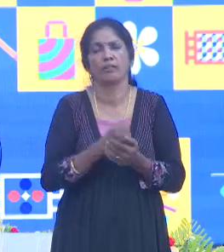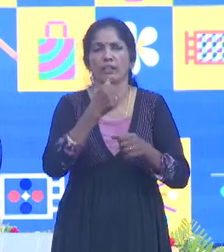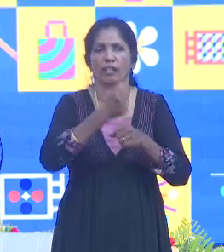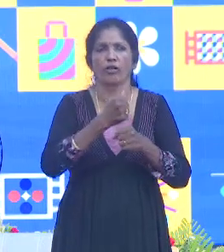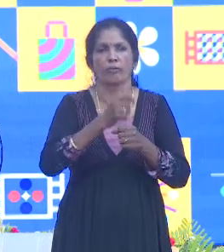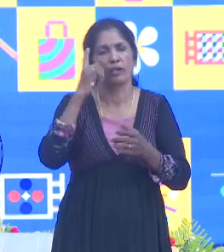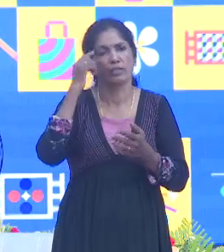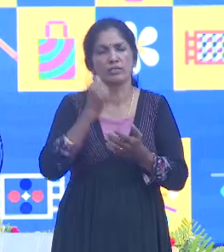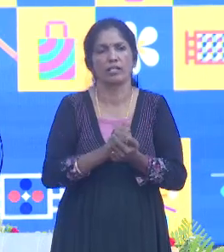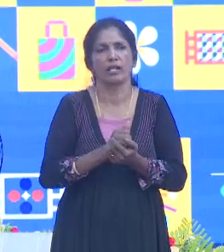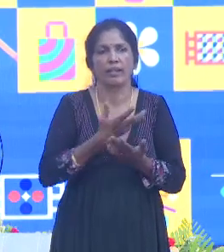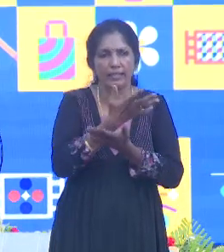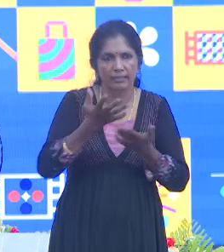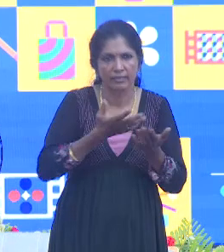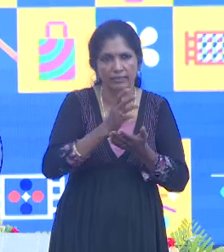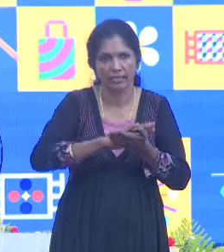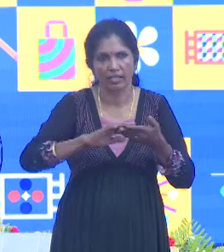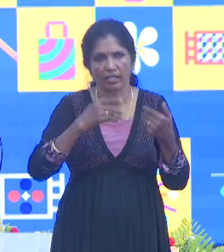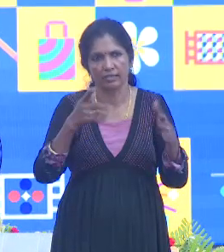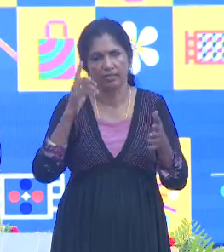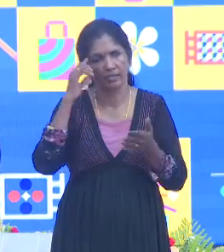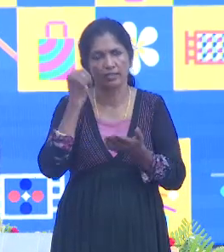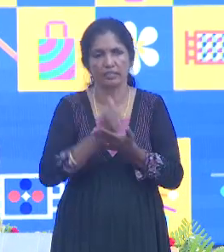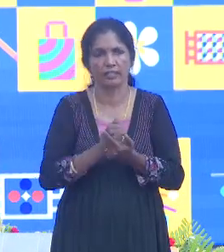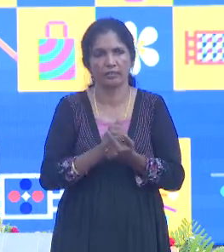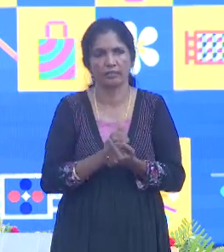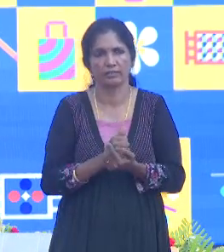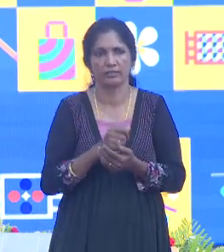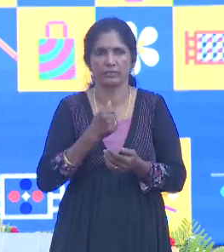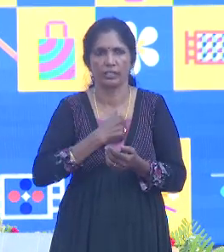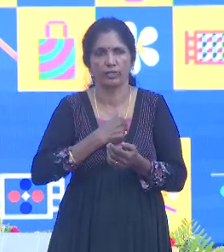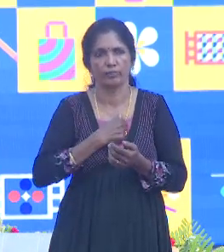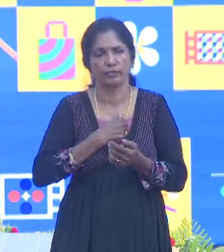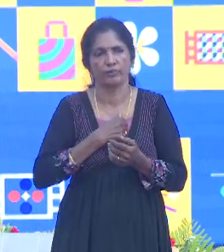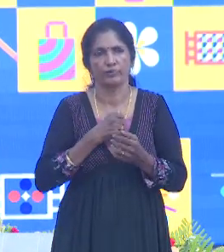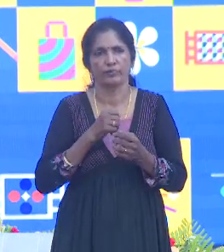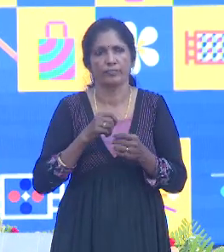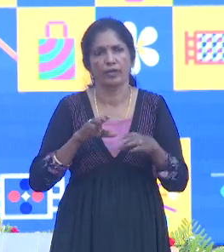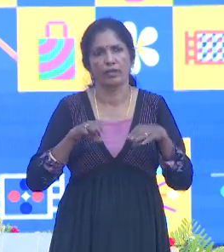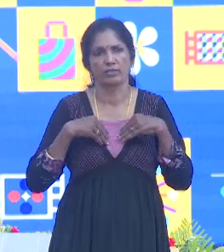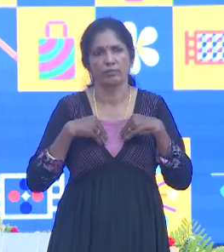ചർച്ചകൾക്ക് ശേഷം തീരുമാനിക്കേണ്ടുന്ന ഒരു കാര്യമാണ് എന്നിടത്ത് ഞാനും യോജിക്കുക.